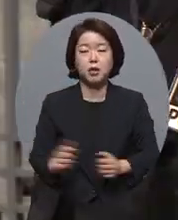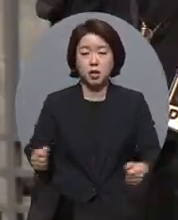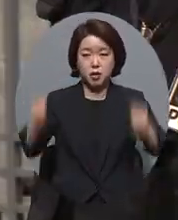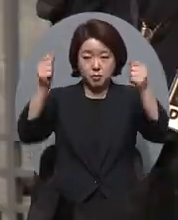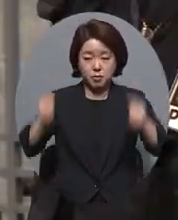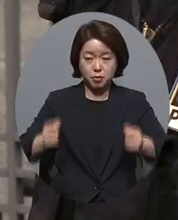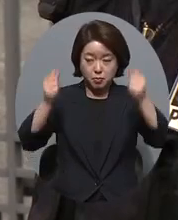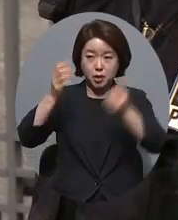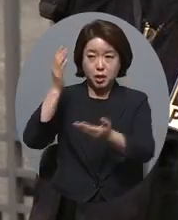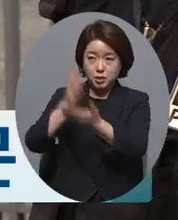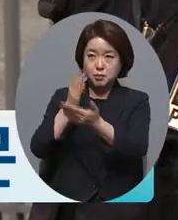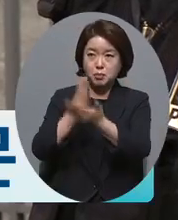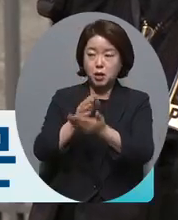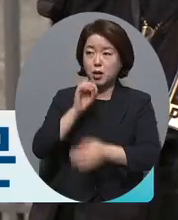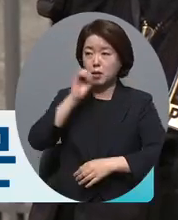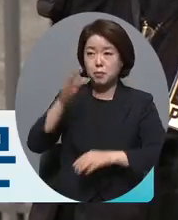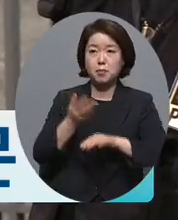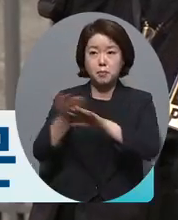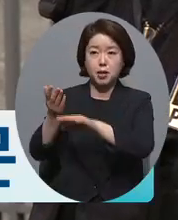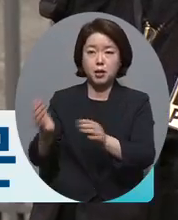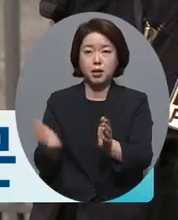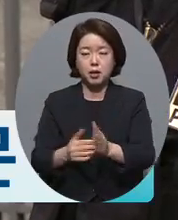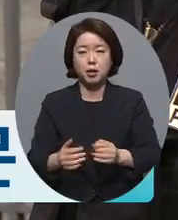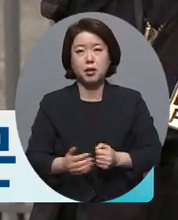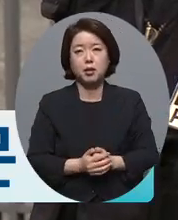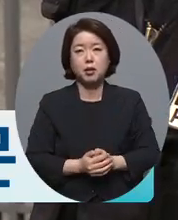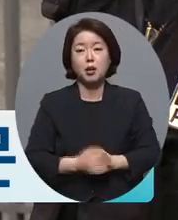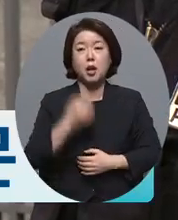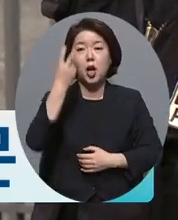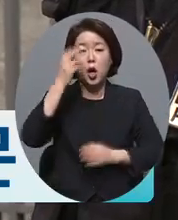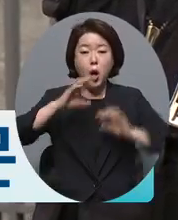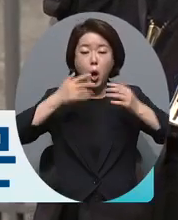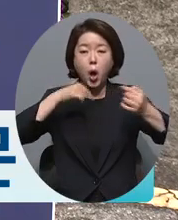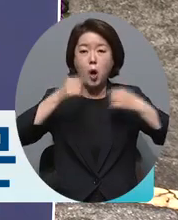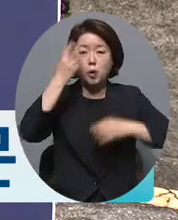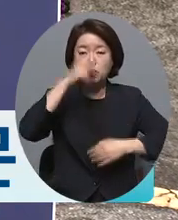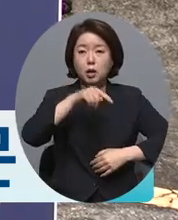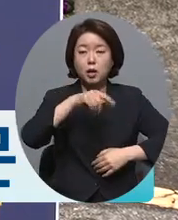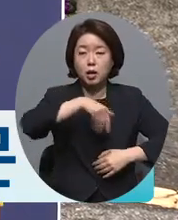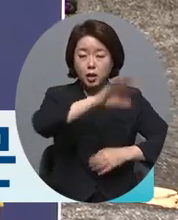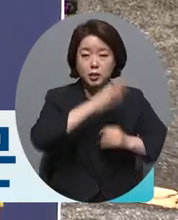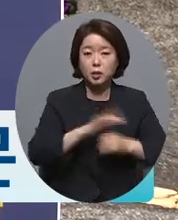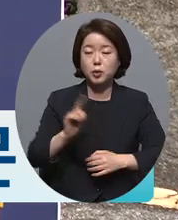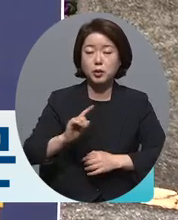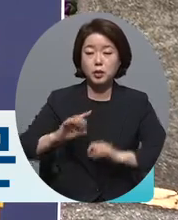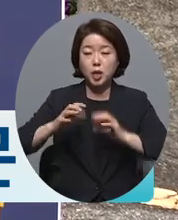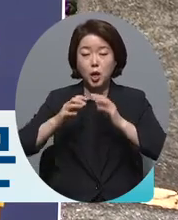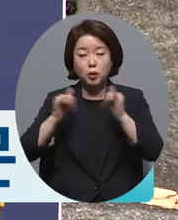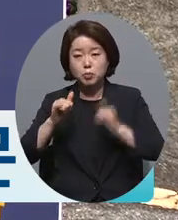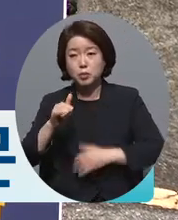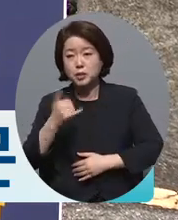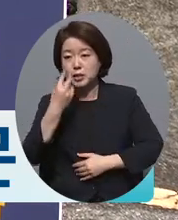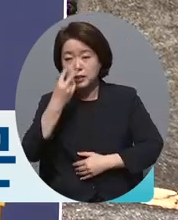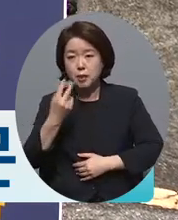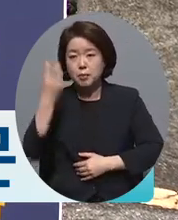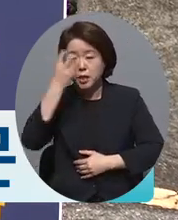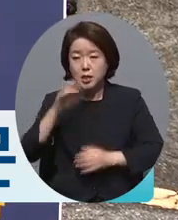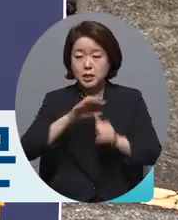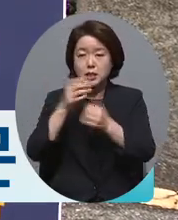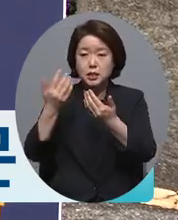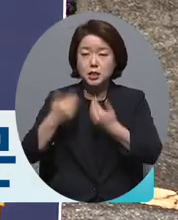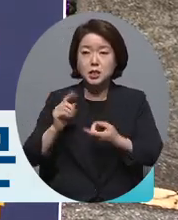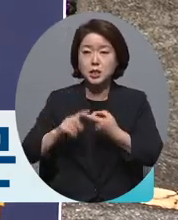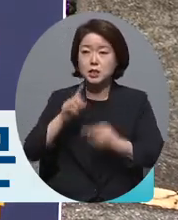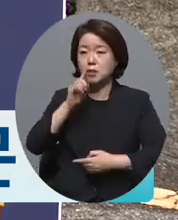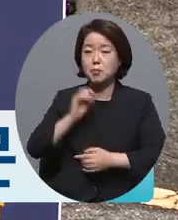피켓 시위 하지 말라는 메시지를 전했고 국간 가서 어떻게 국민생명을 지킬지에 대한 고민을 하라는 말을